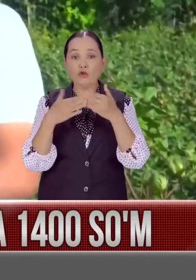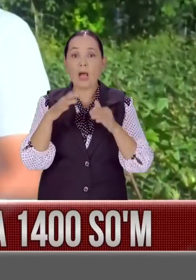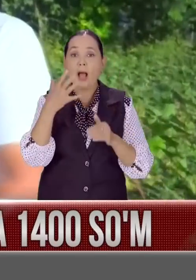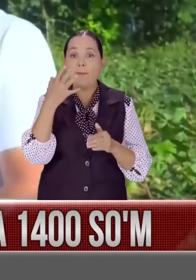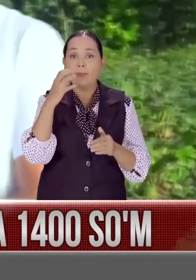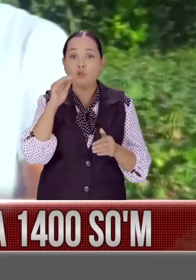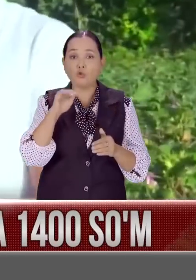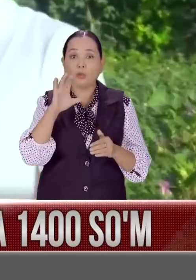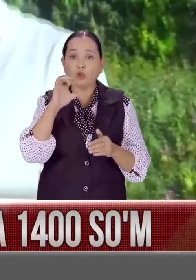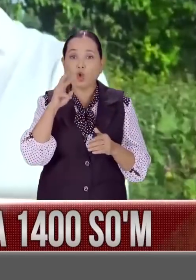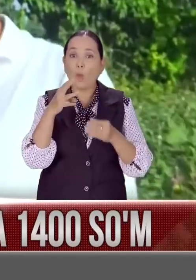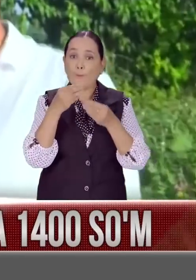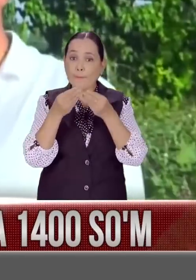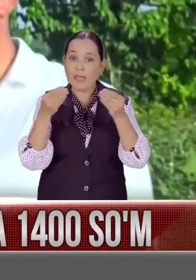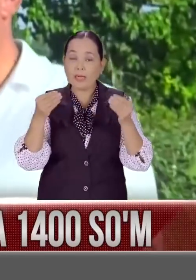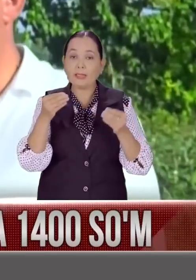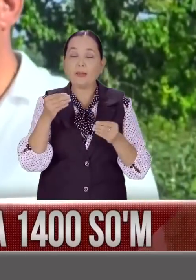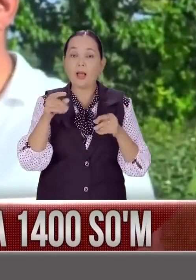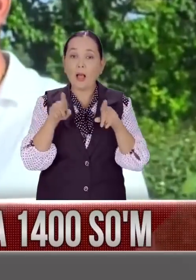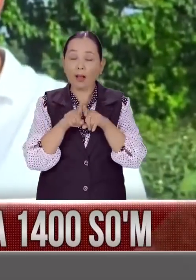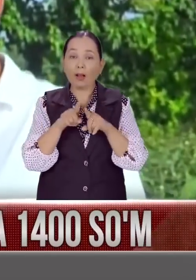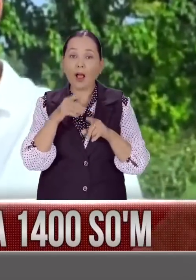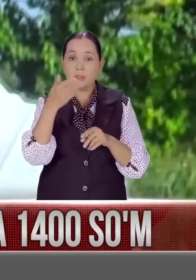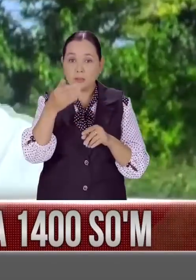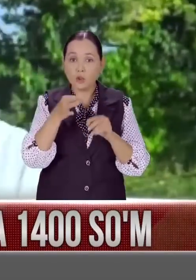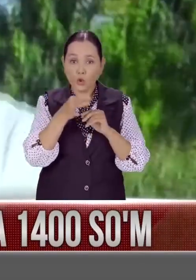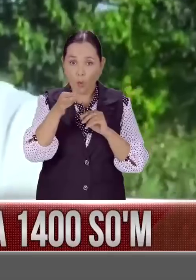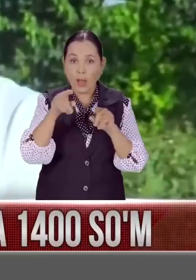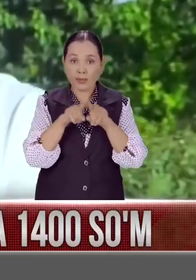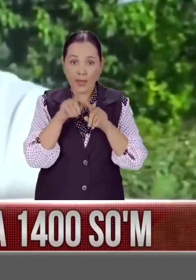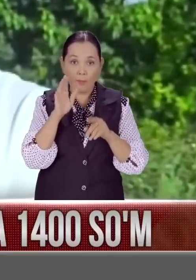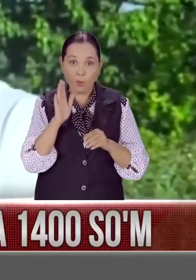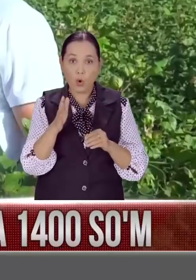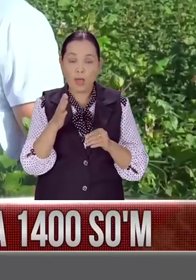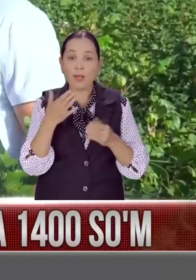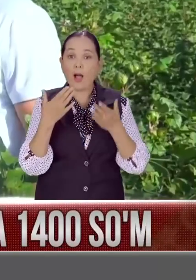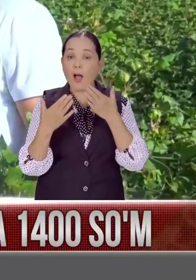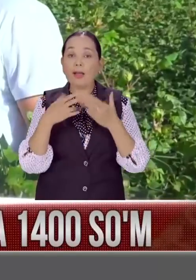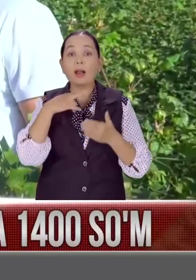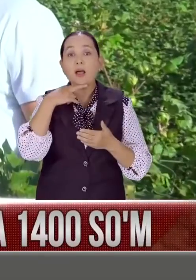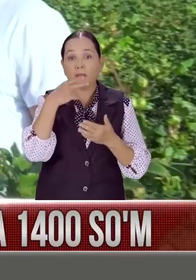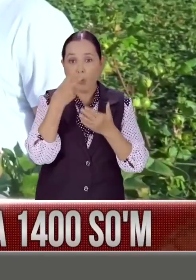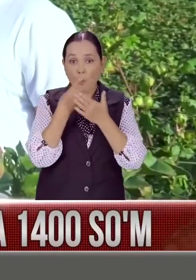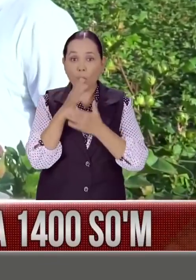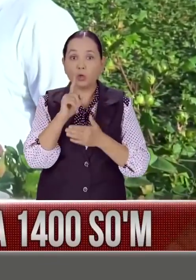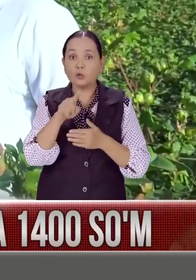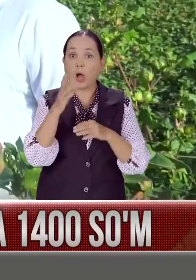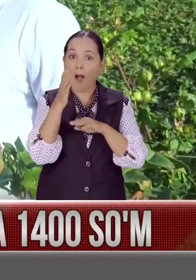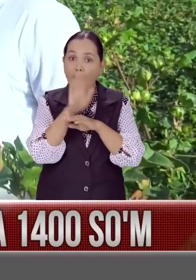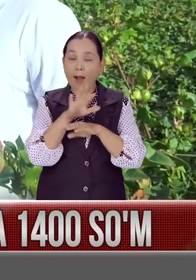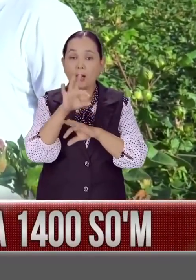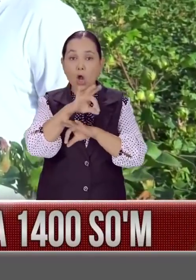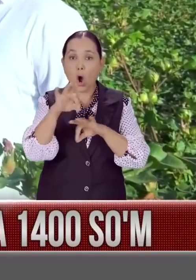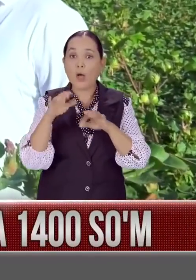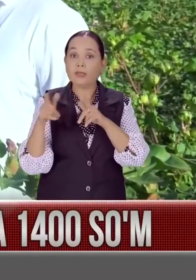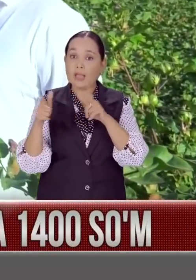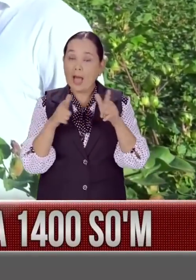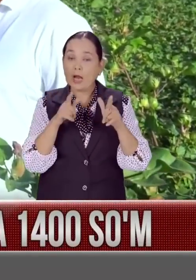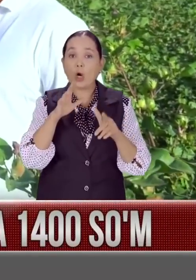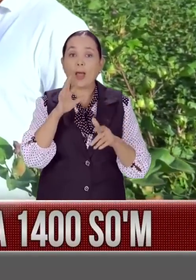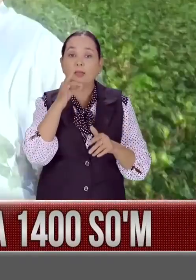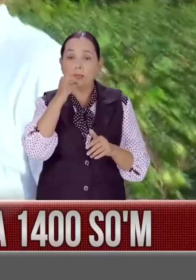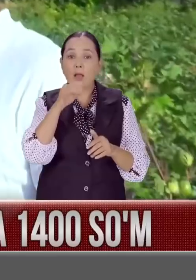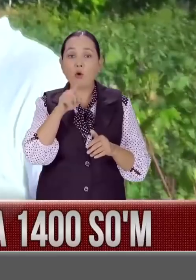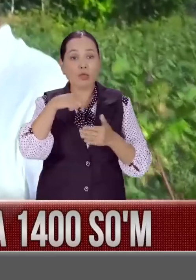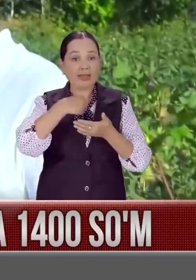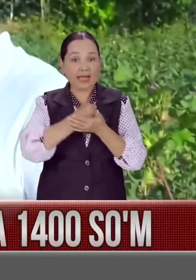chiqqanligi 500 ming so'mdan beriladi degani bor. Bu sizlarning tumanda ham bo'ladimi shunda? Agar e'tibor bergan bo'lsak, o'sha yerda qaror loyihasi tayyorlanyapti